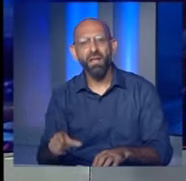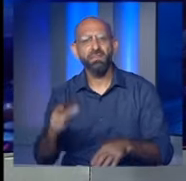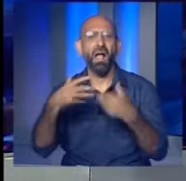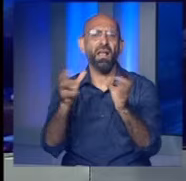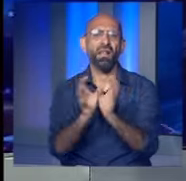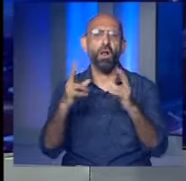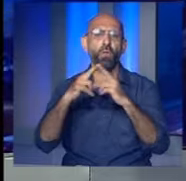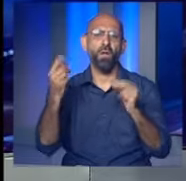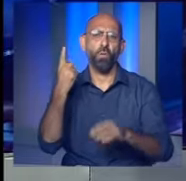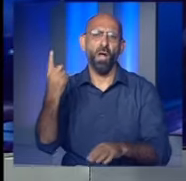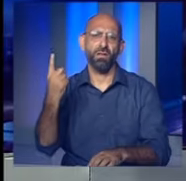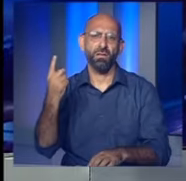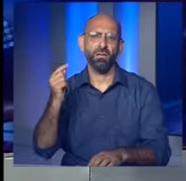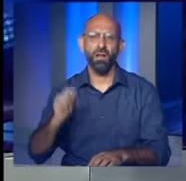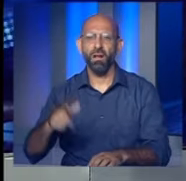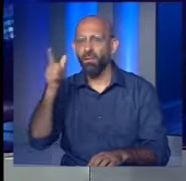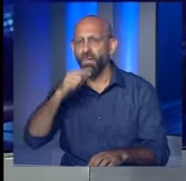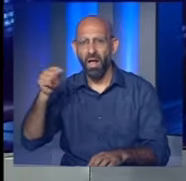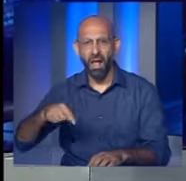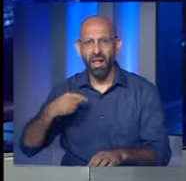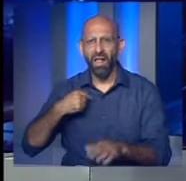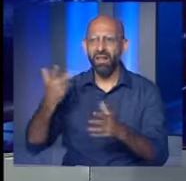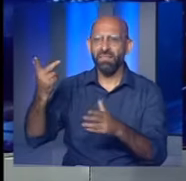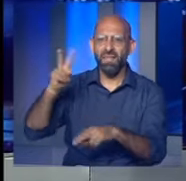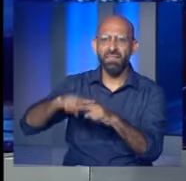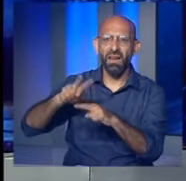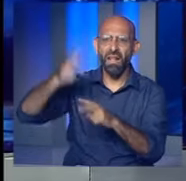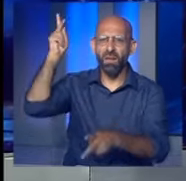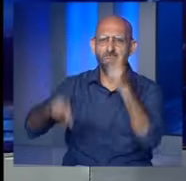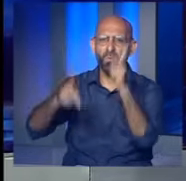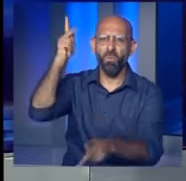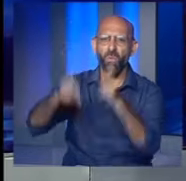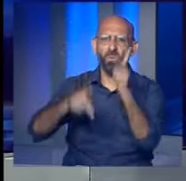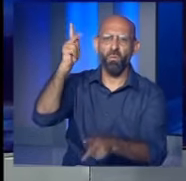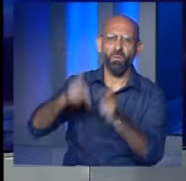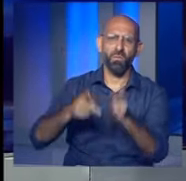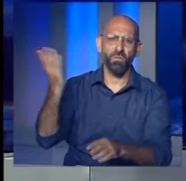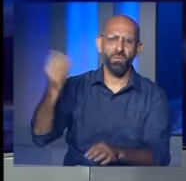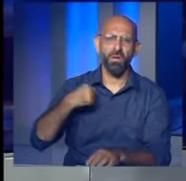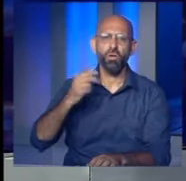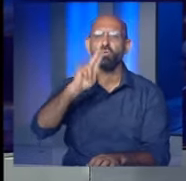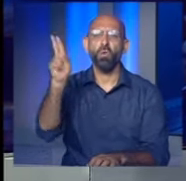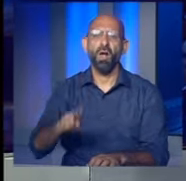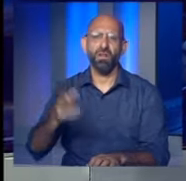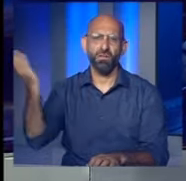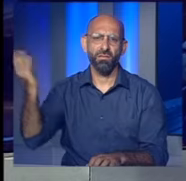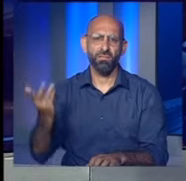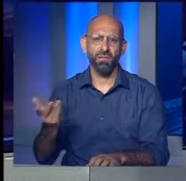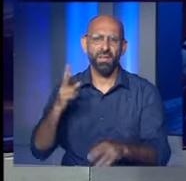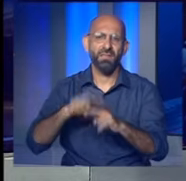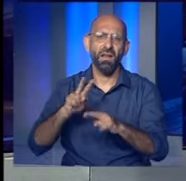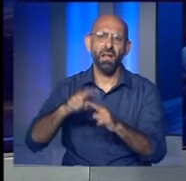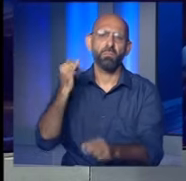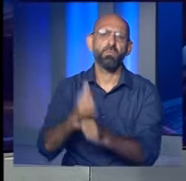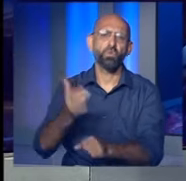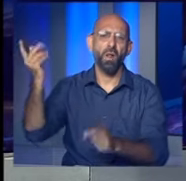مهمتنا ان نتحدث عن الانسان والعائله وراى باسيل اننا اليوم مهددون بسبب اسرائيل وان جميعنا نطرح